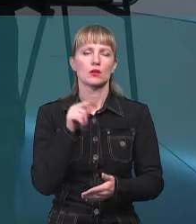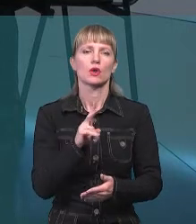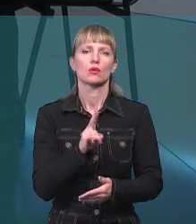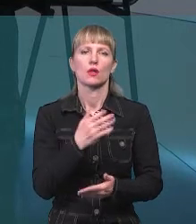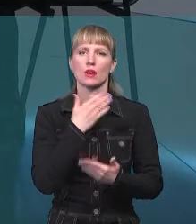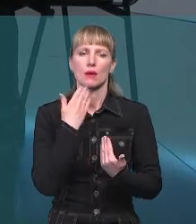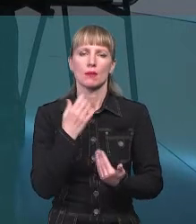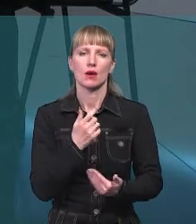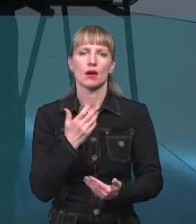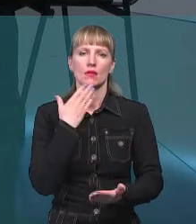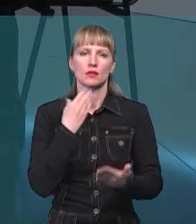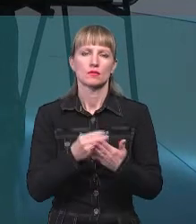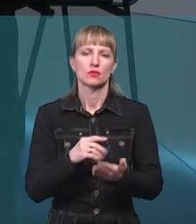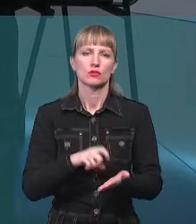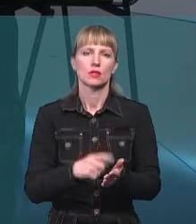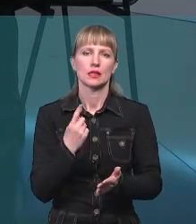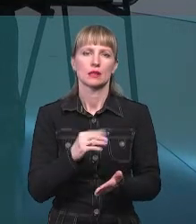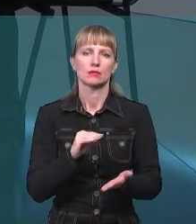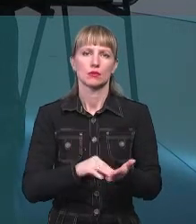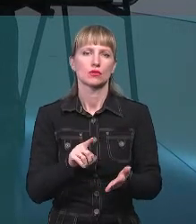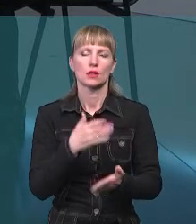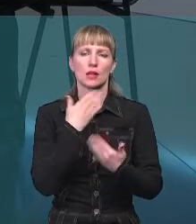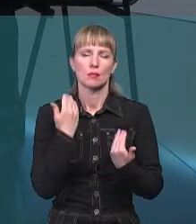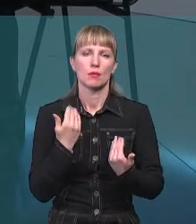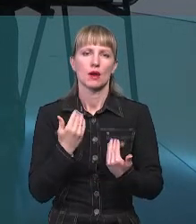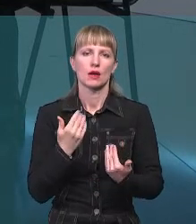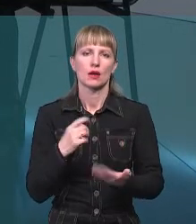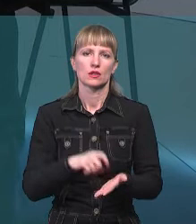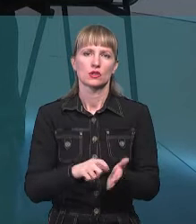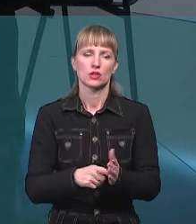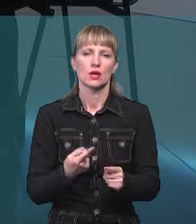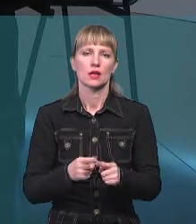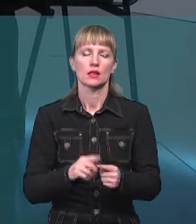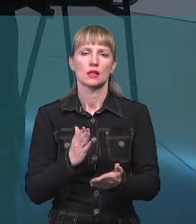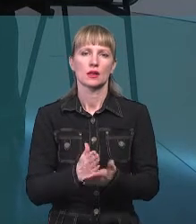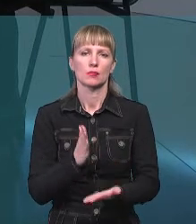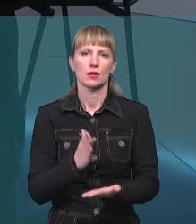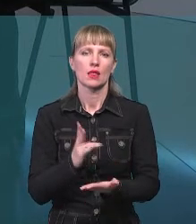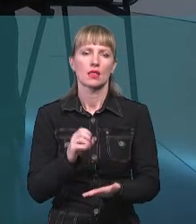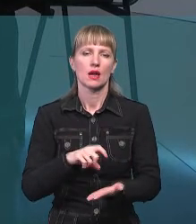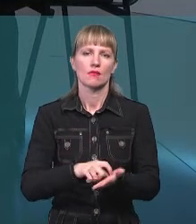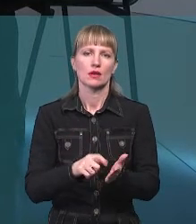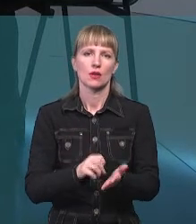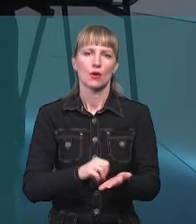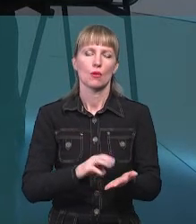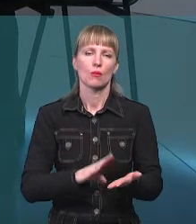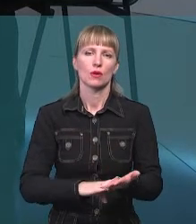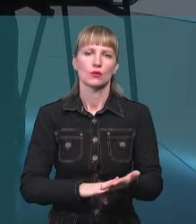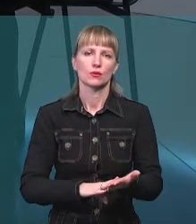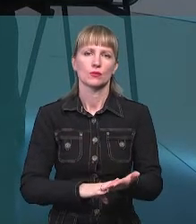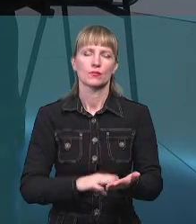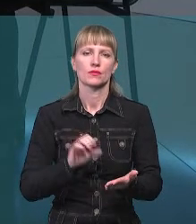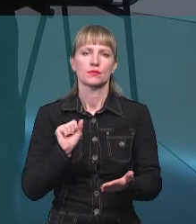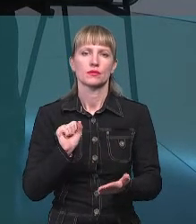у власності житла. І єдиним підтвердженням того, що вона не має у власності житла, це є перебування на квартирному обліку.